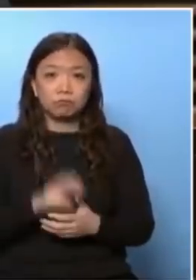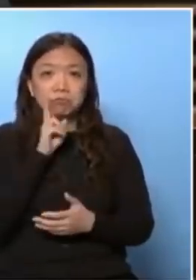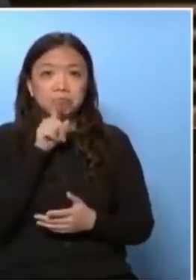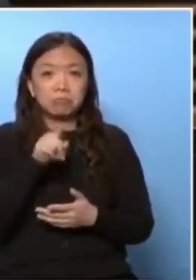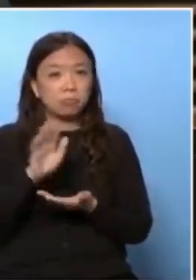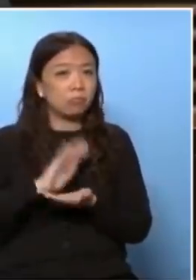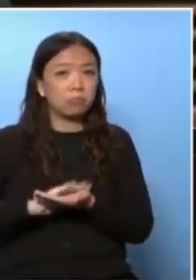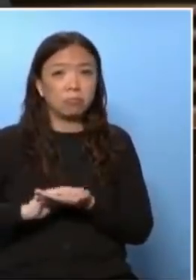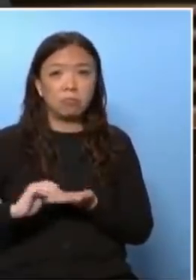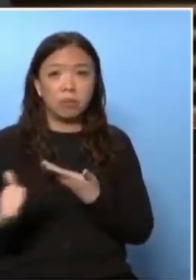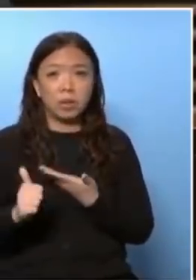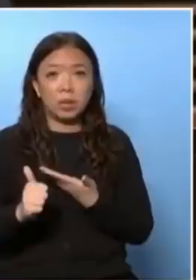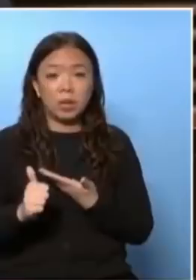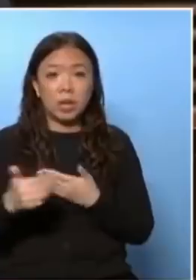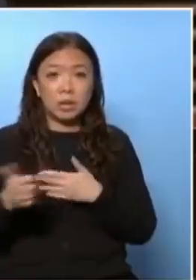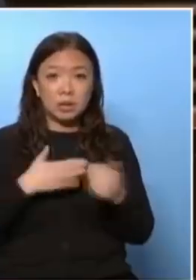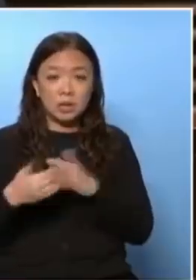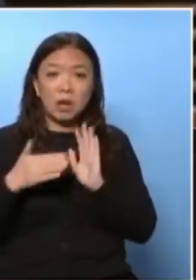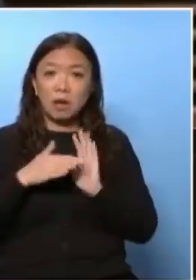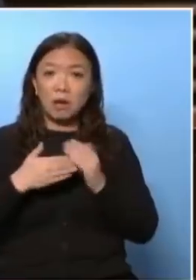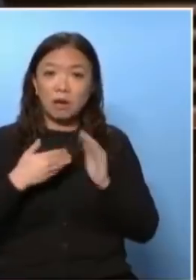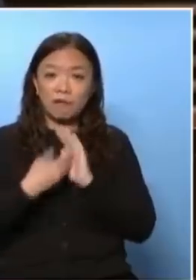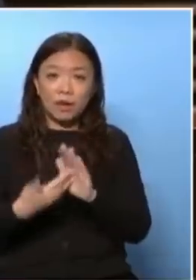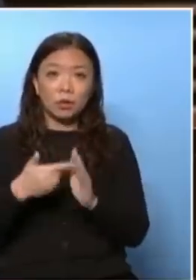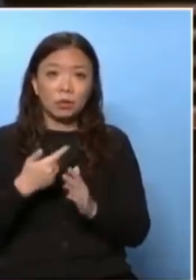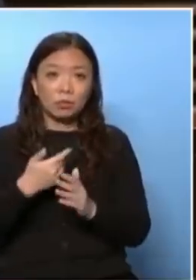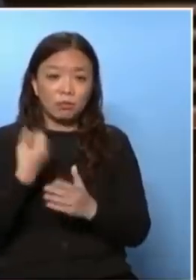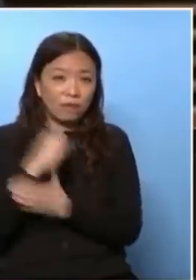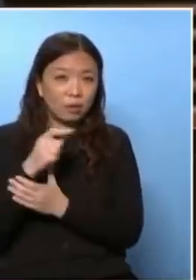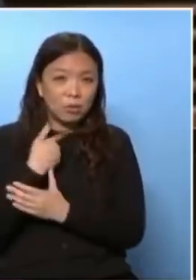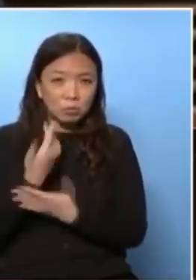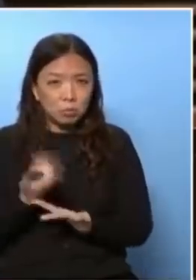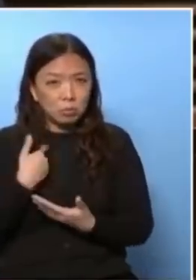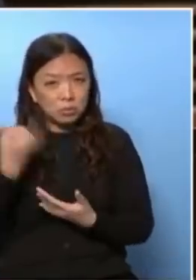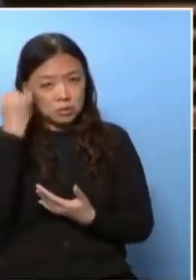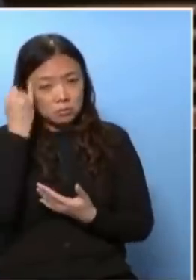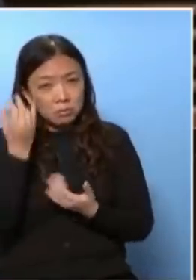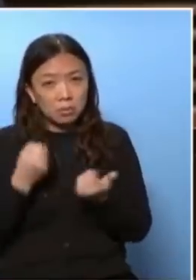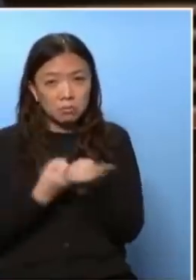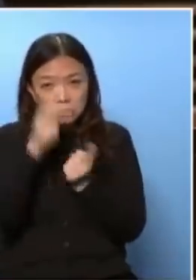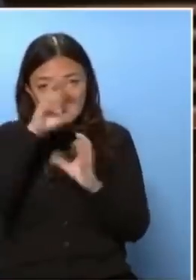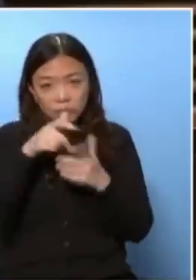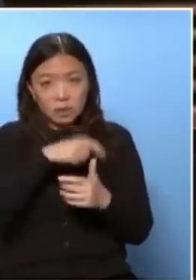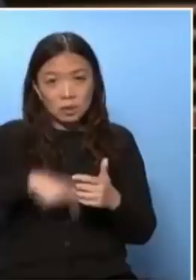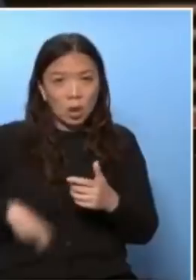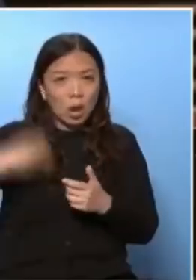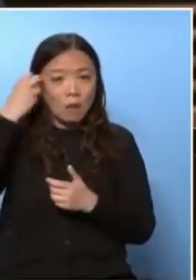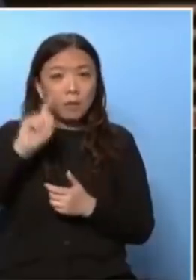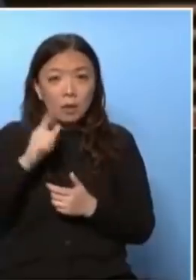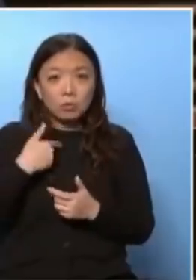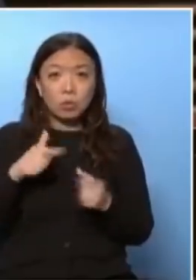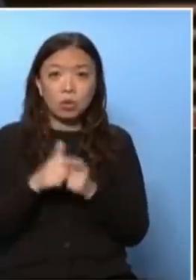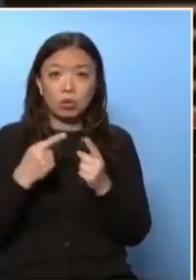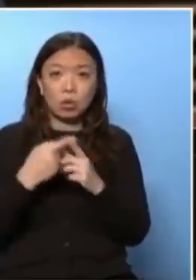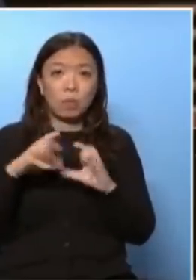明顯的東西都要反對的話，我真的不明白保皇黨議員究竟想著什麼。所以主席，公民黨反對這